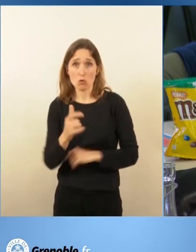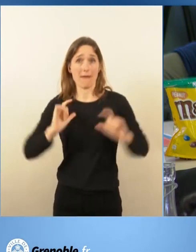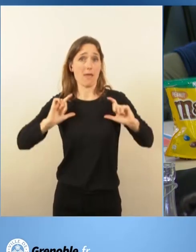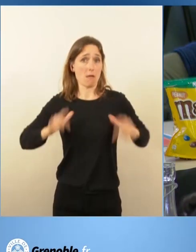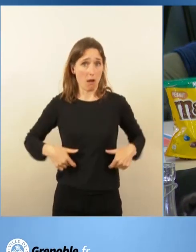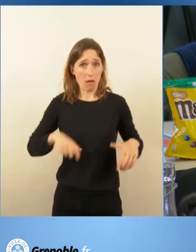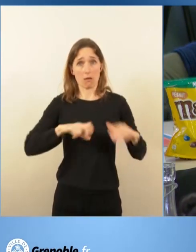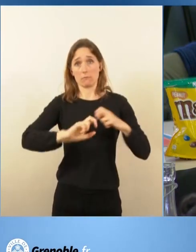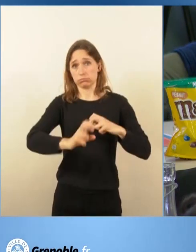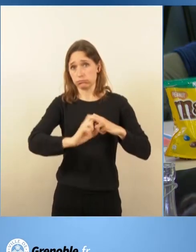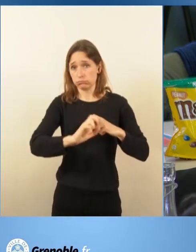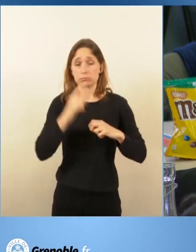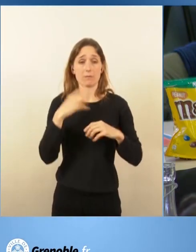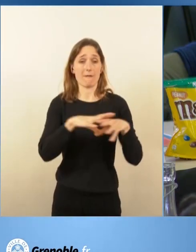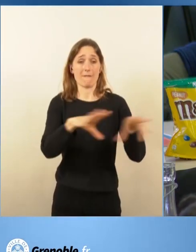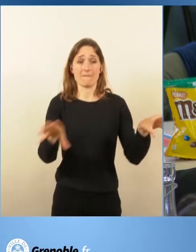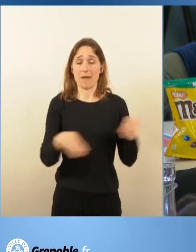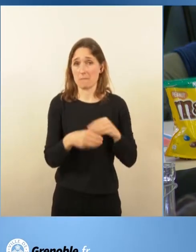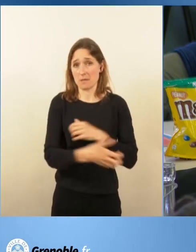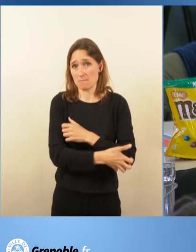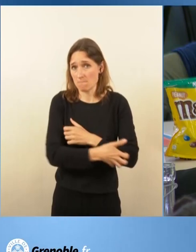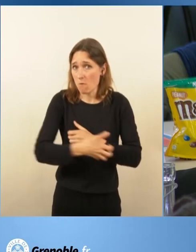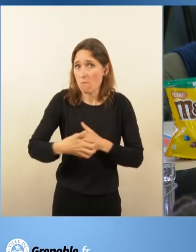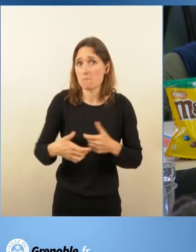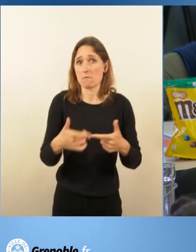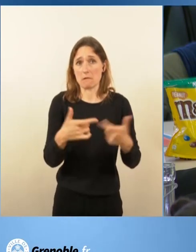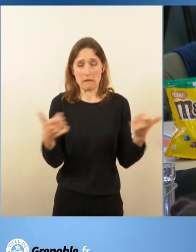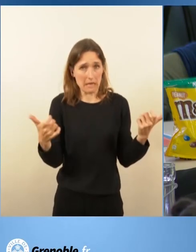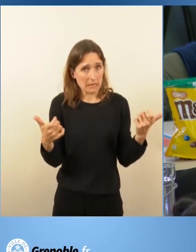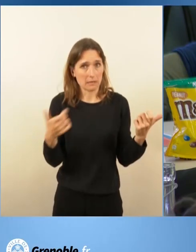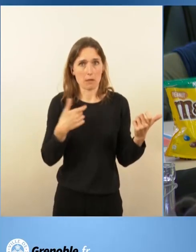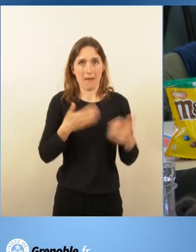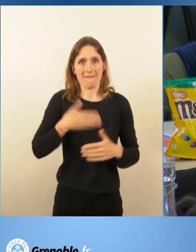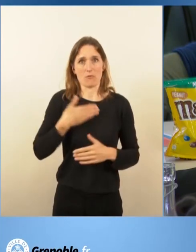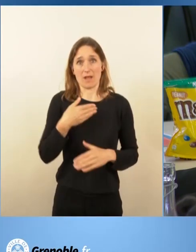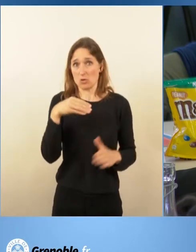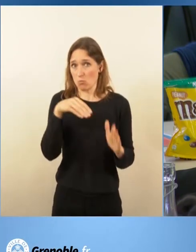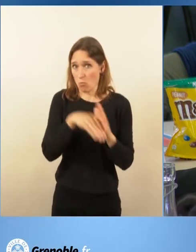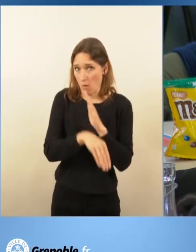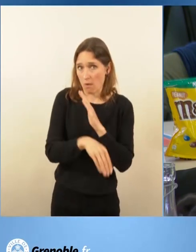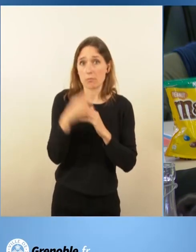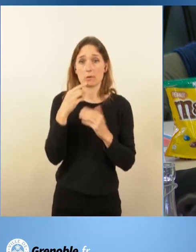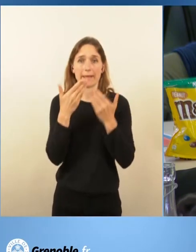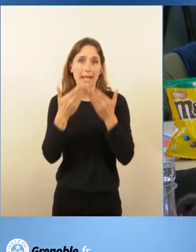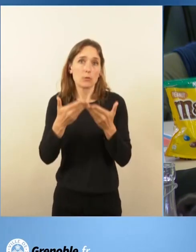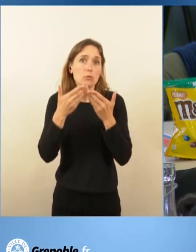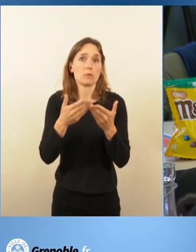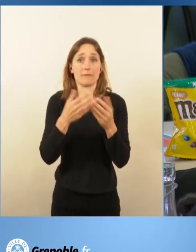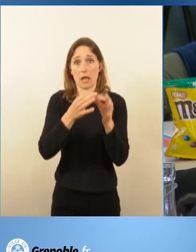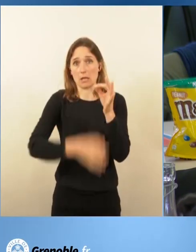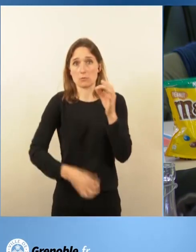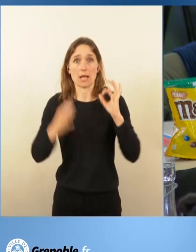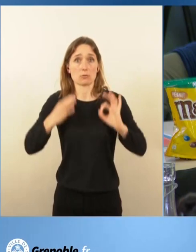enfants des familles les plus modestes les plus précaires et moins bénéfiques à leurs études les résultats scolaires sont